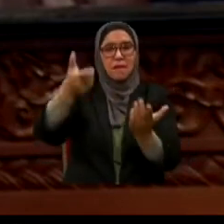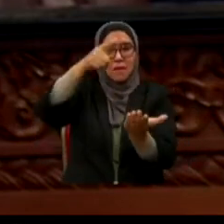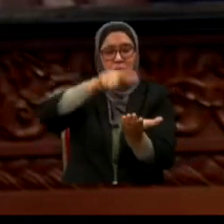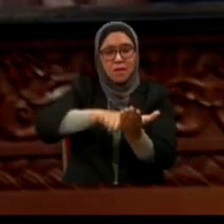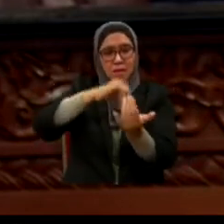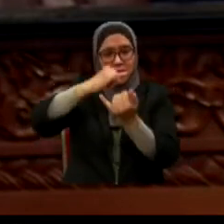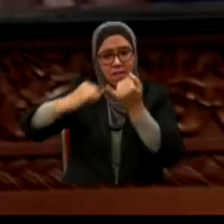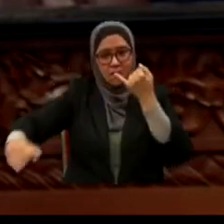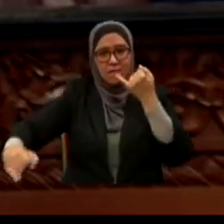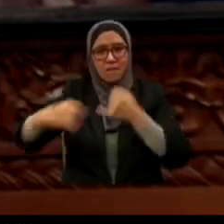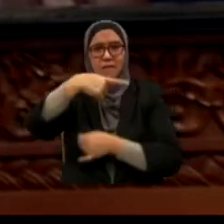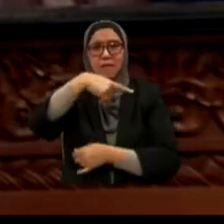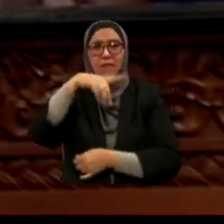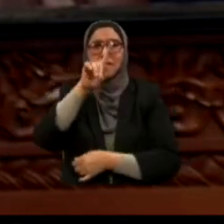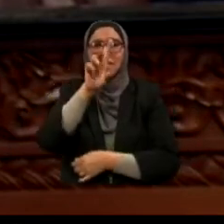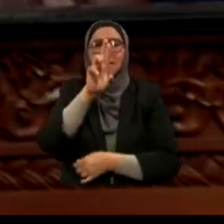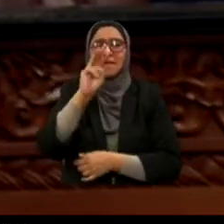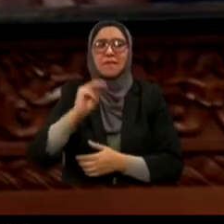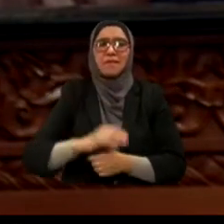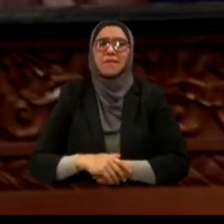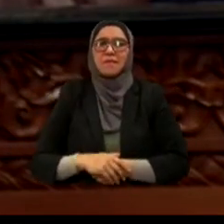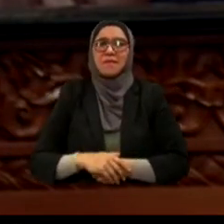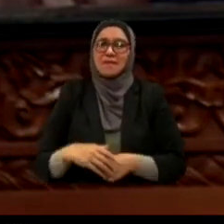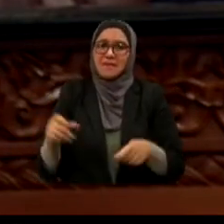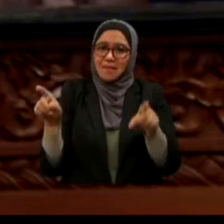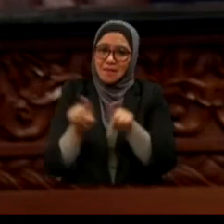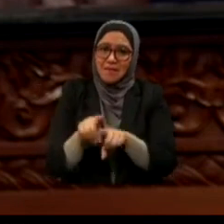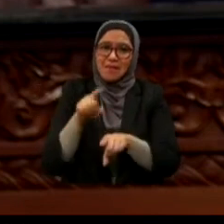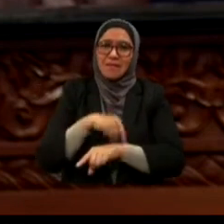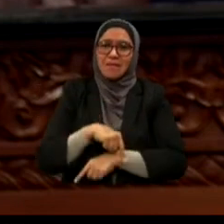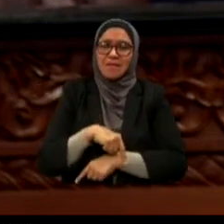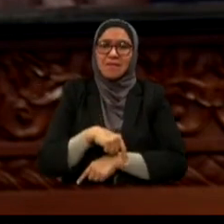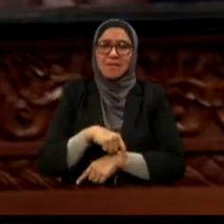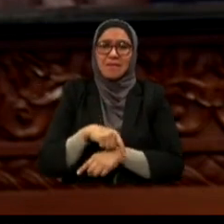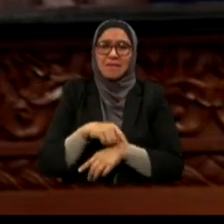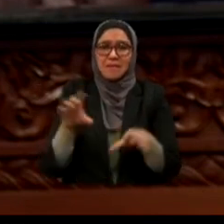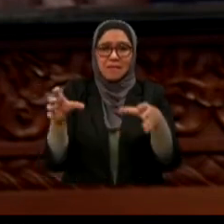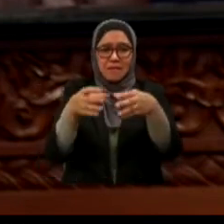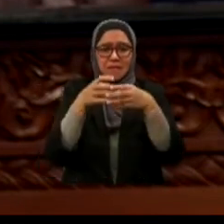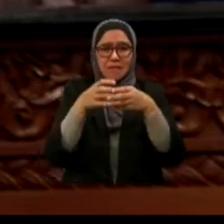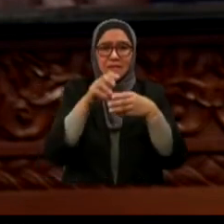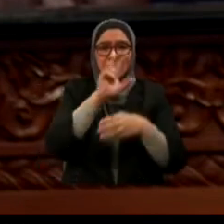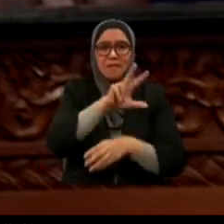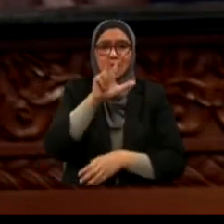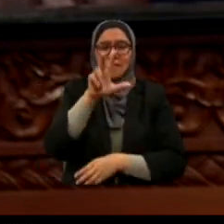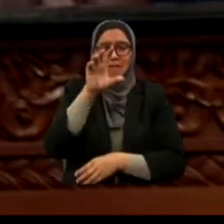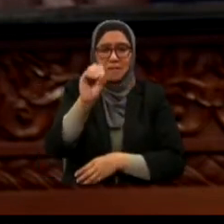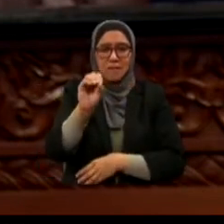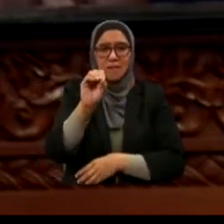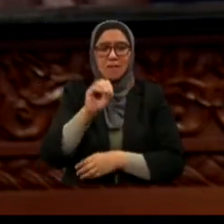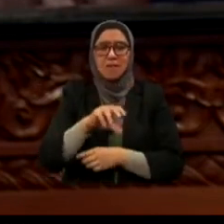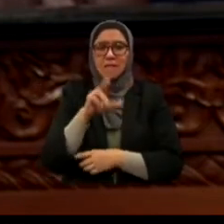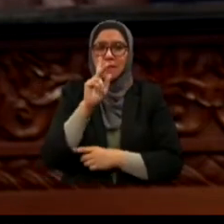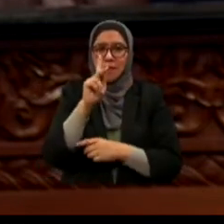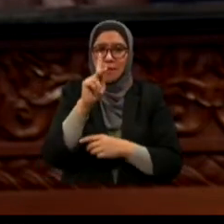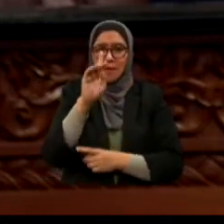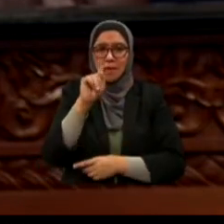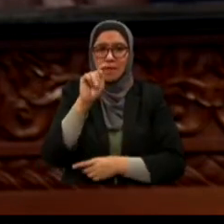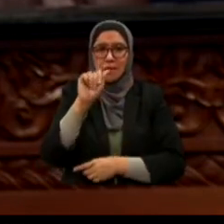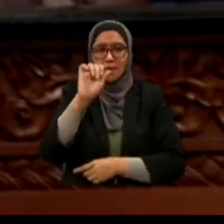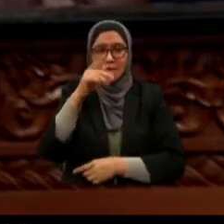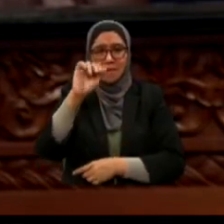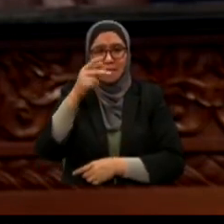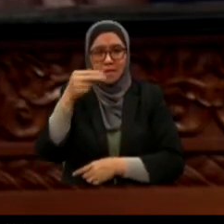thanvi dia rem dalam masih yang sama pihak Sebuah doang 330 kota samarahan juga sedang bekerjasama